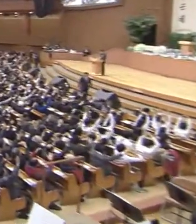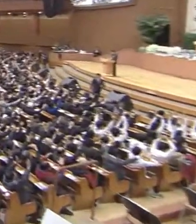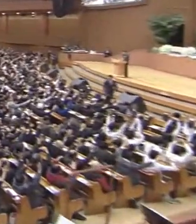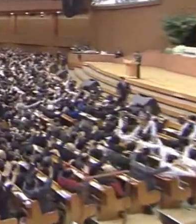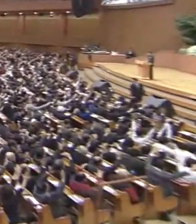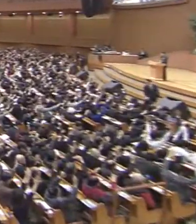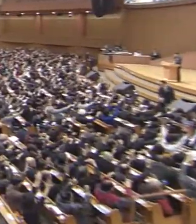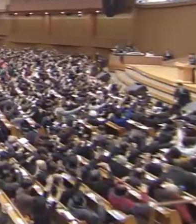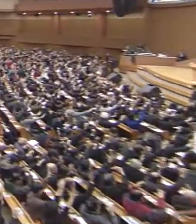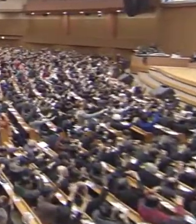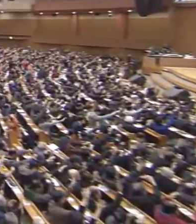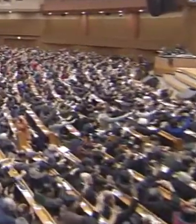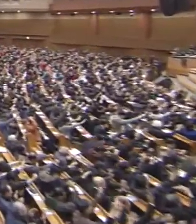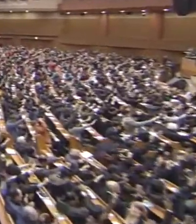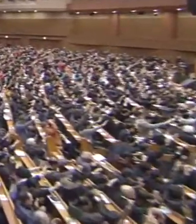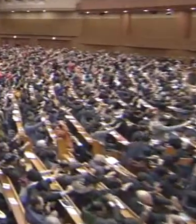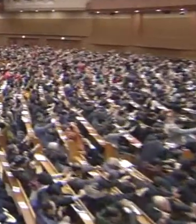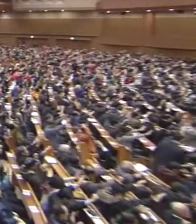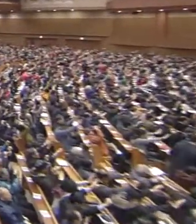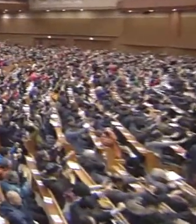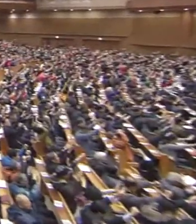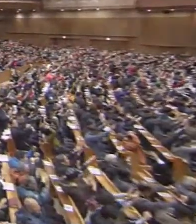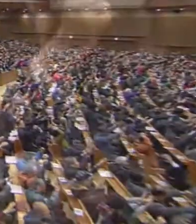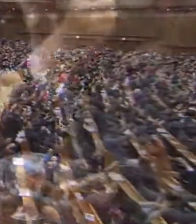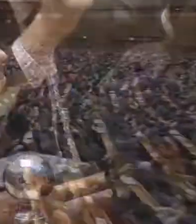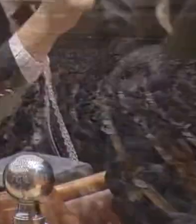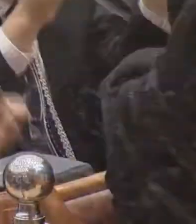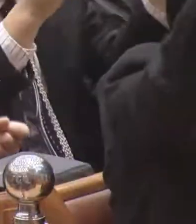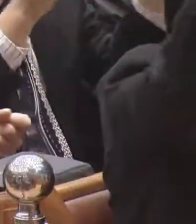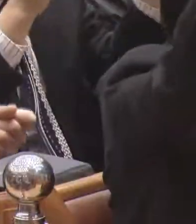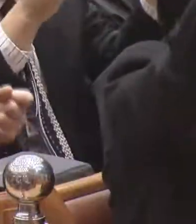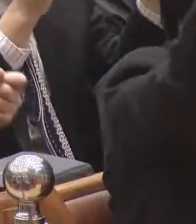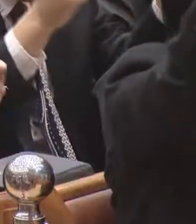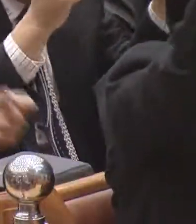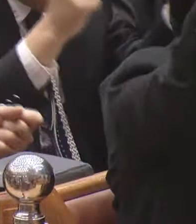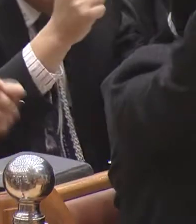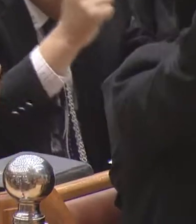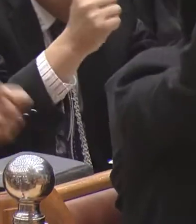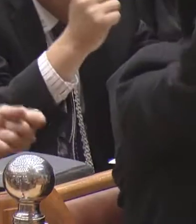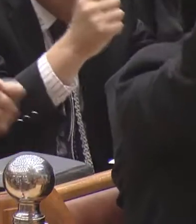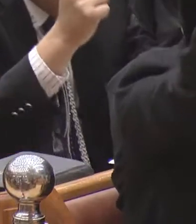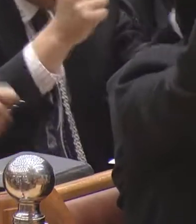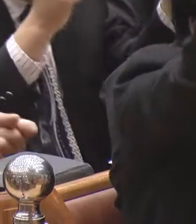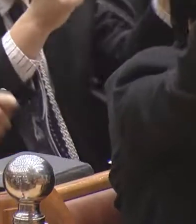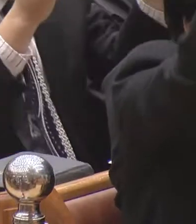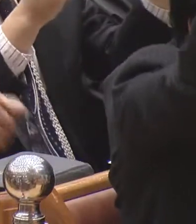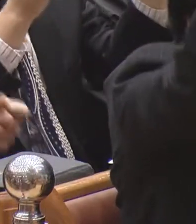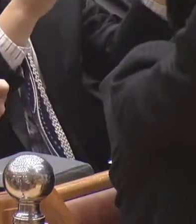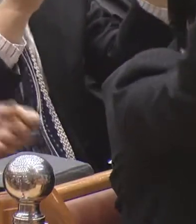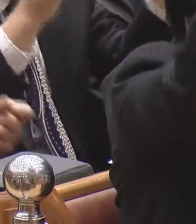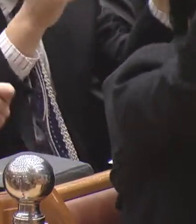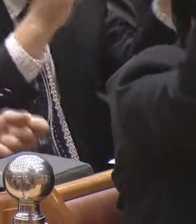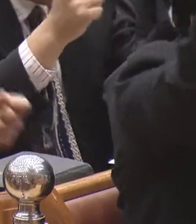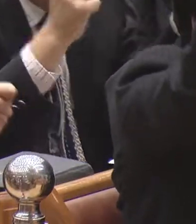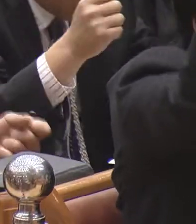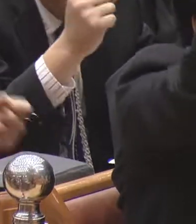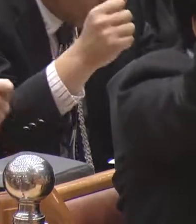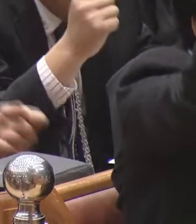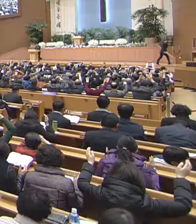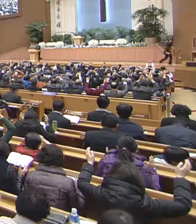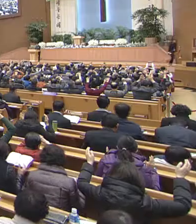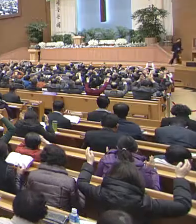생명되신 주님, 우리 아버지, 우리 성탄의 은혜를 바로 알게 하옵소서. 이제까지 잘못 알고